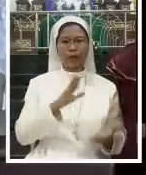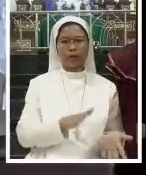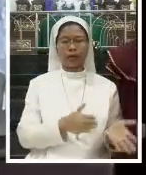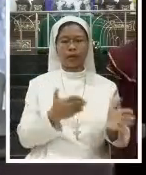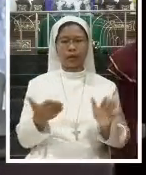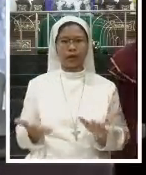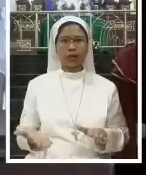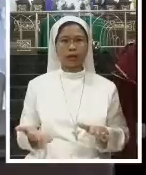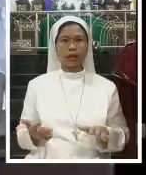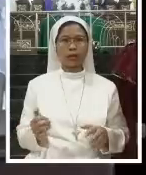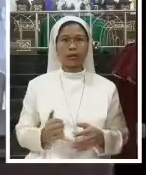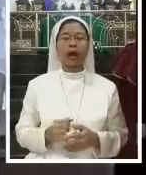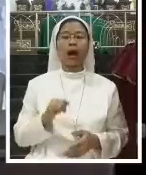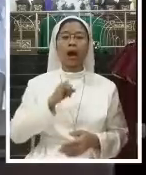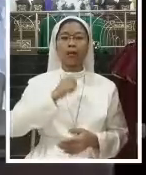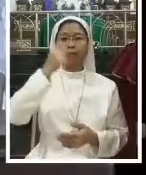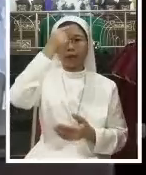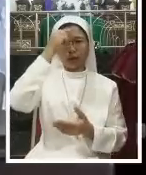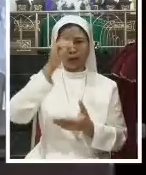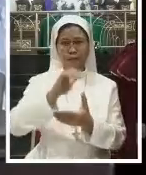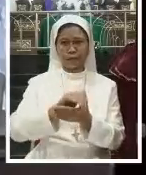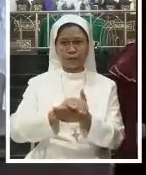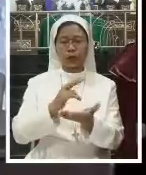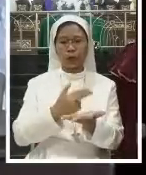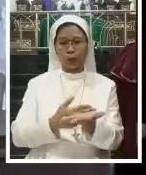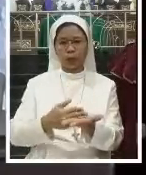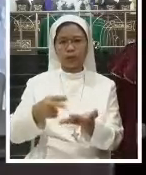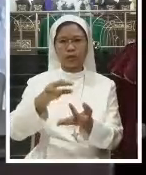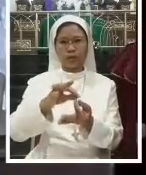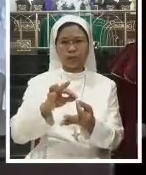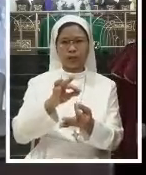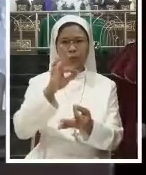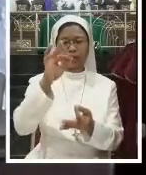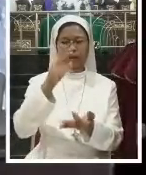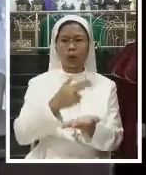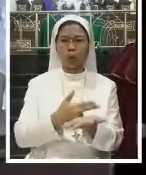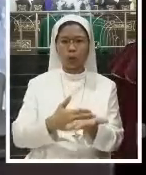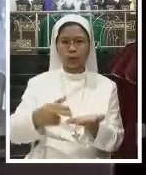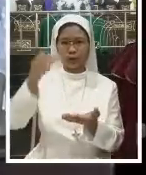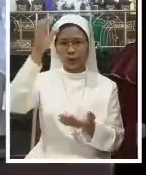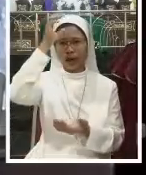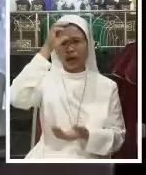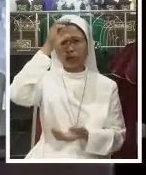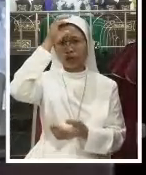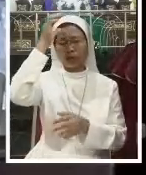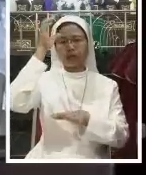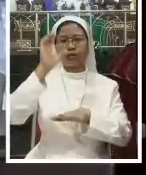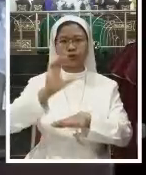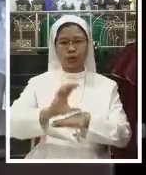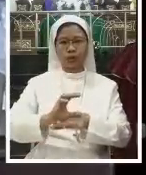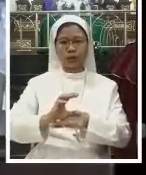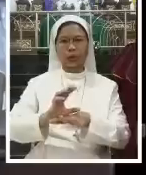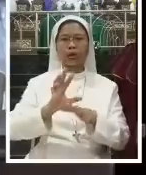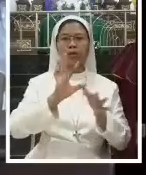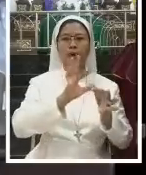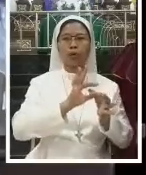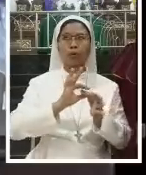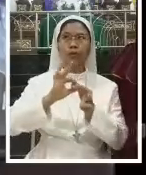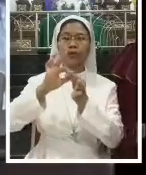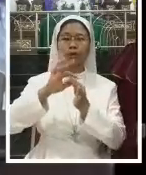mga gadan. Nagtutubod ako sa Espiritu Santo, sa banal na simbahan na Katoliko,